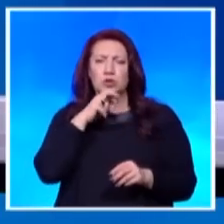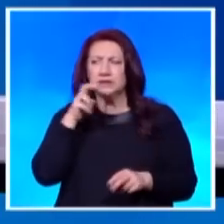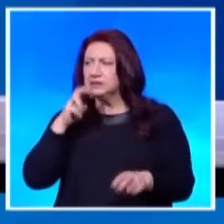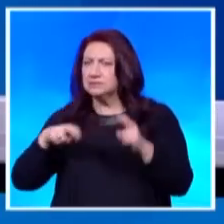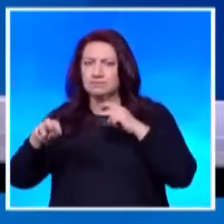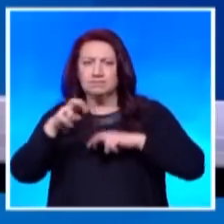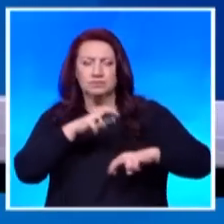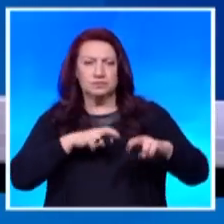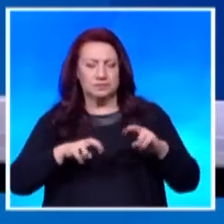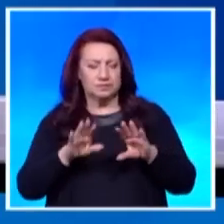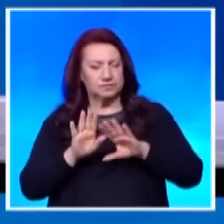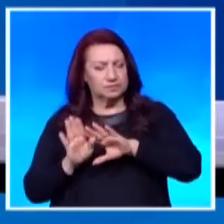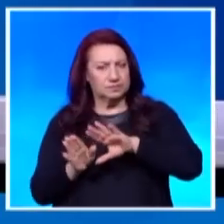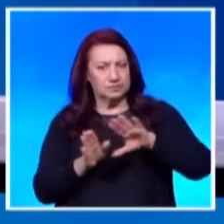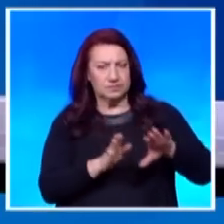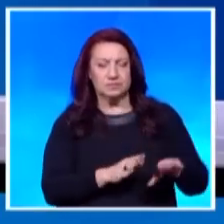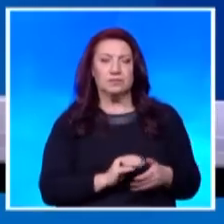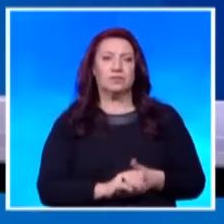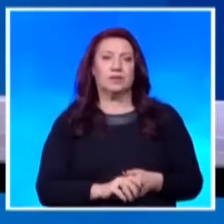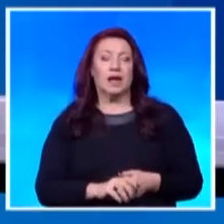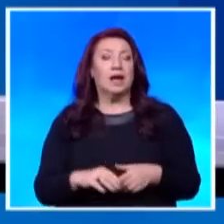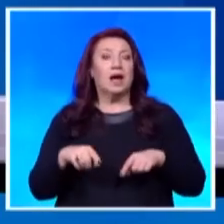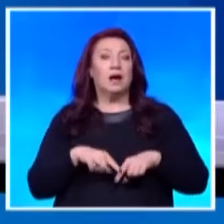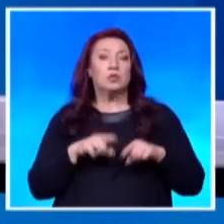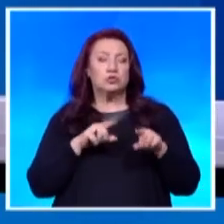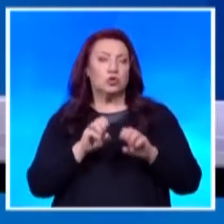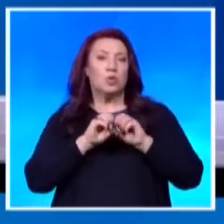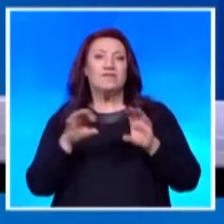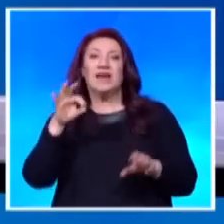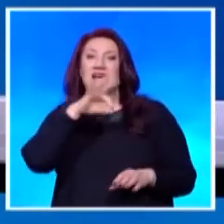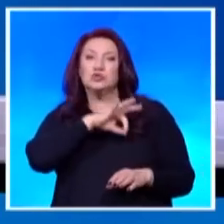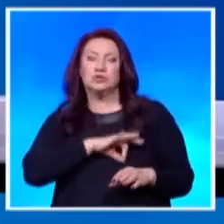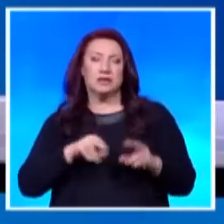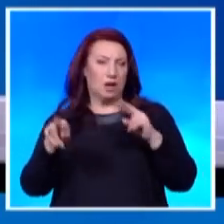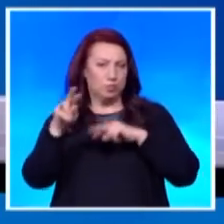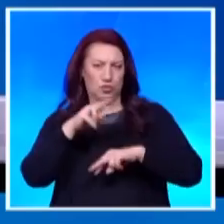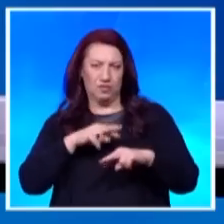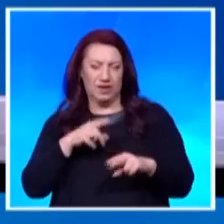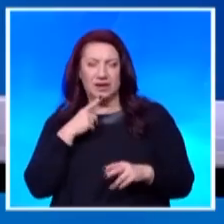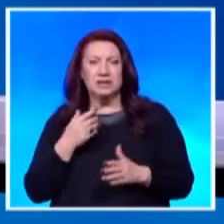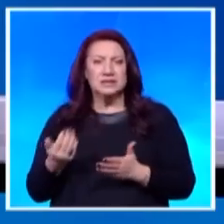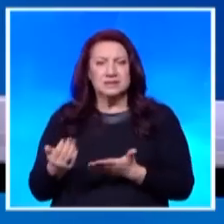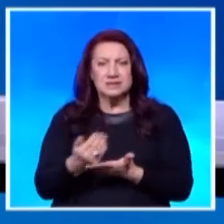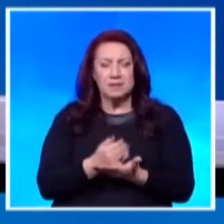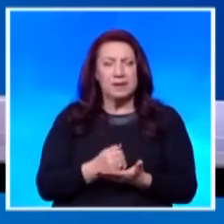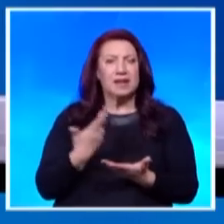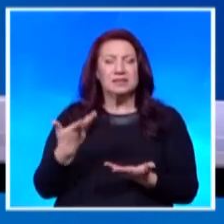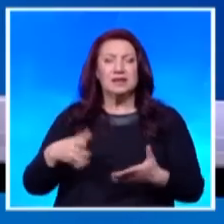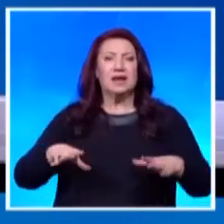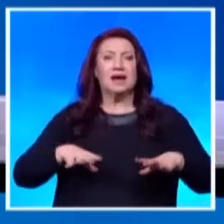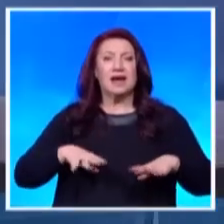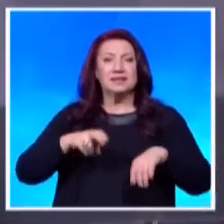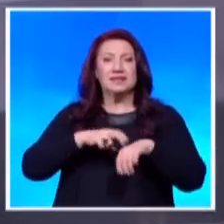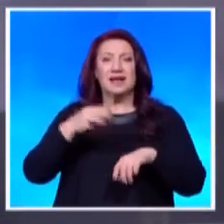Прокуратурата обяви резултатите от проверката, назначена в петък след репортажи на BTV, за събрани в Девин десетки лични карти.